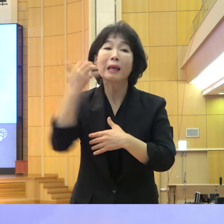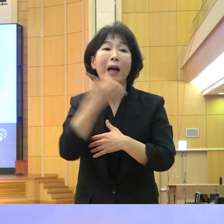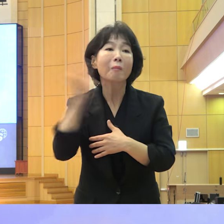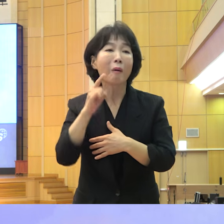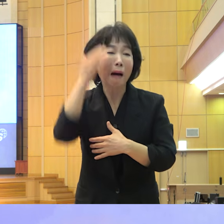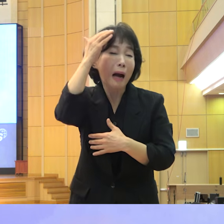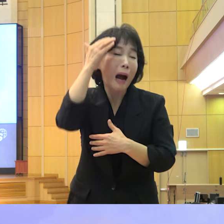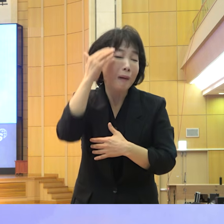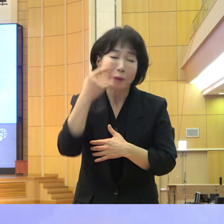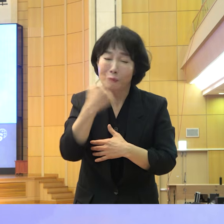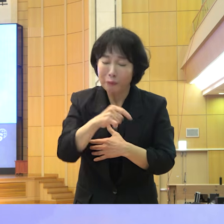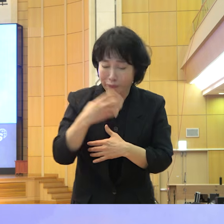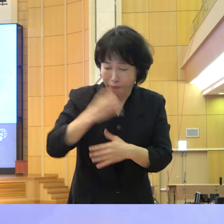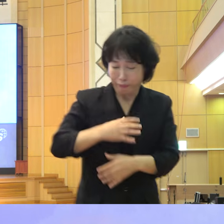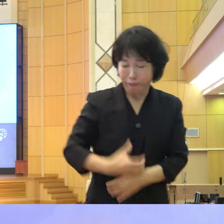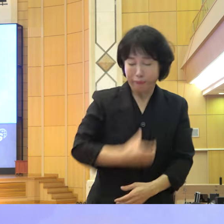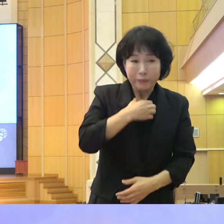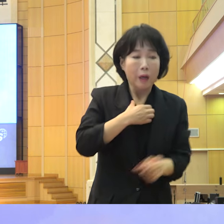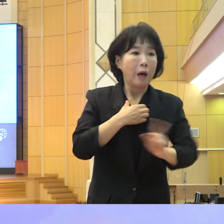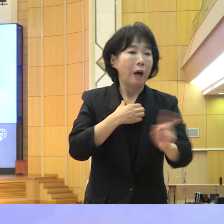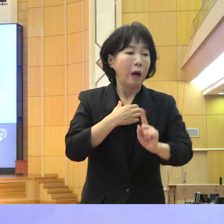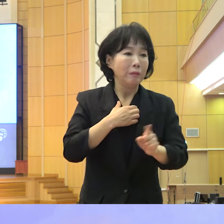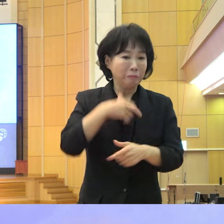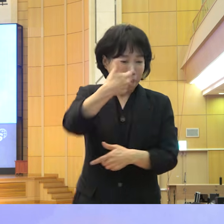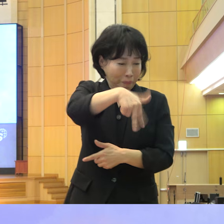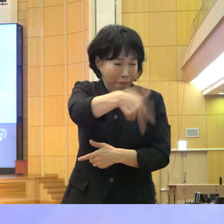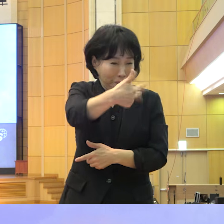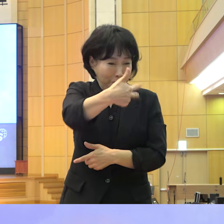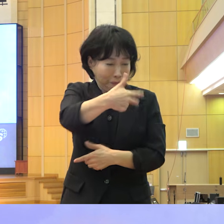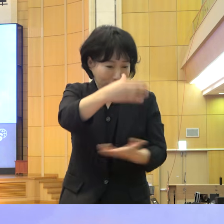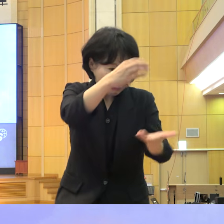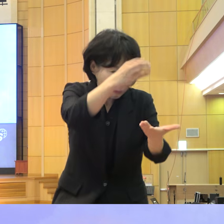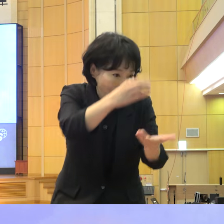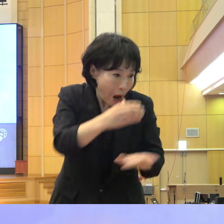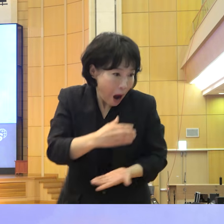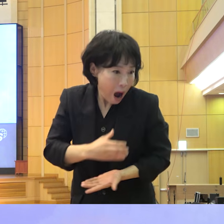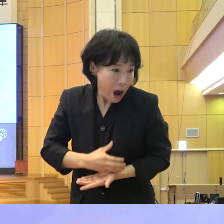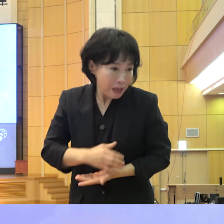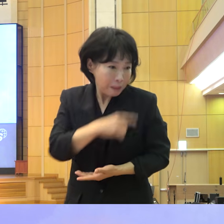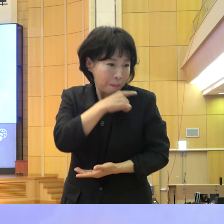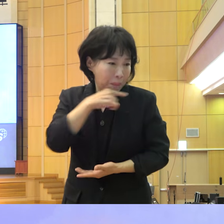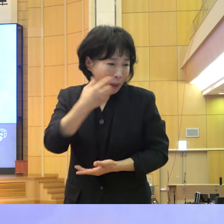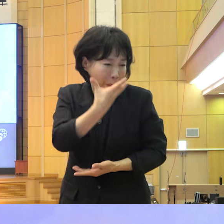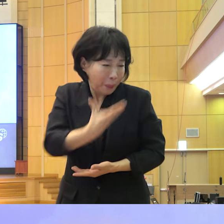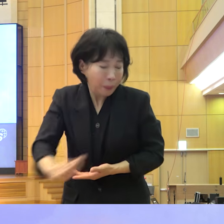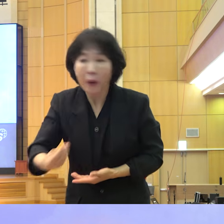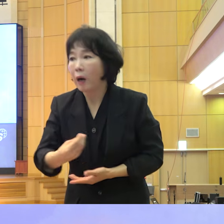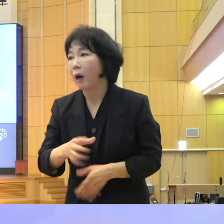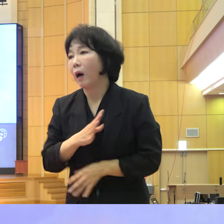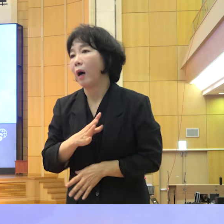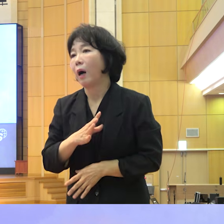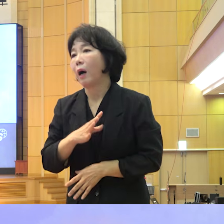이내에서 고름이 막 노란 색깔 해가지고 소변 놓다는 게 막 피고름으로 나와. 조금 나왔더라고요.